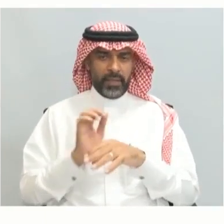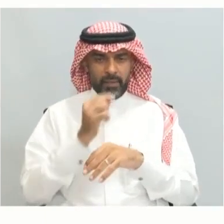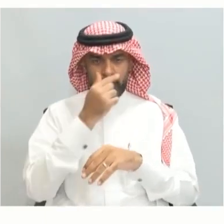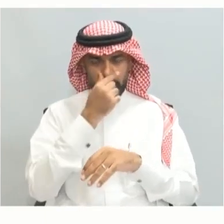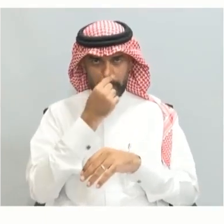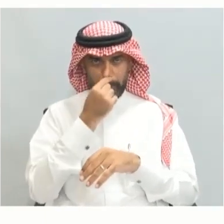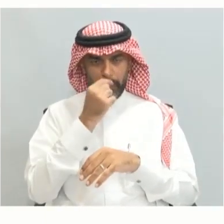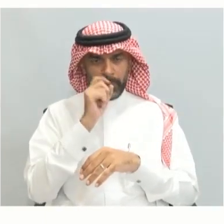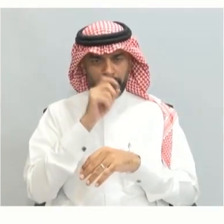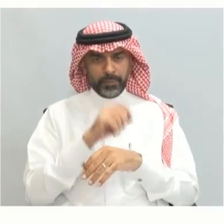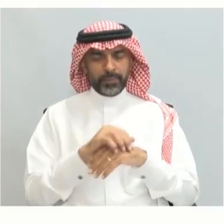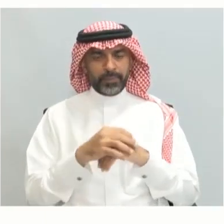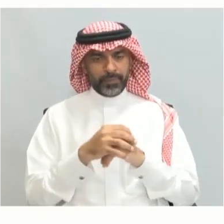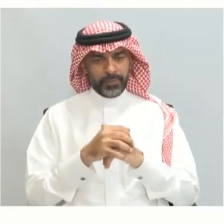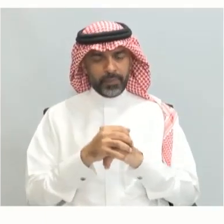او